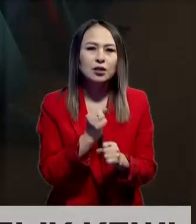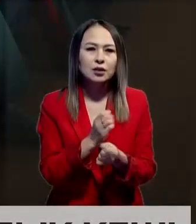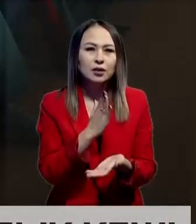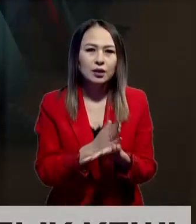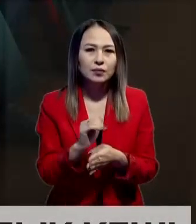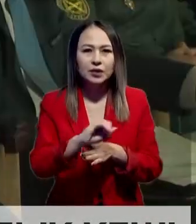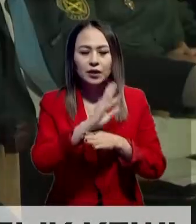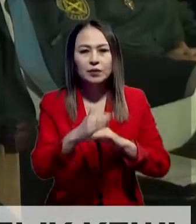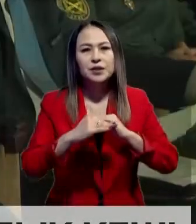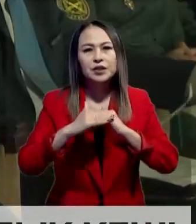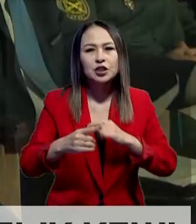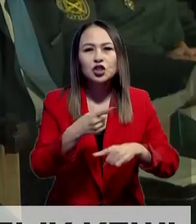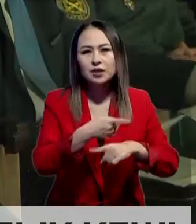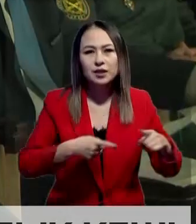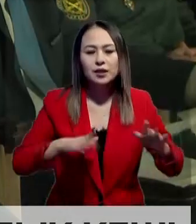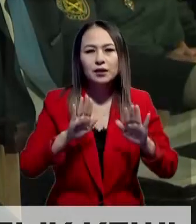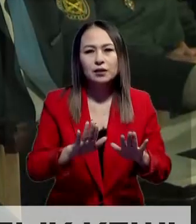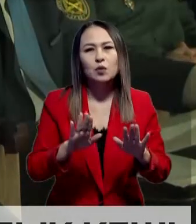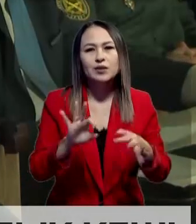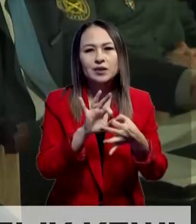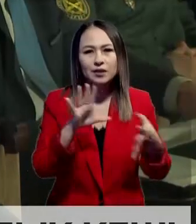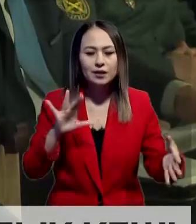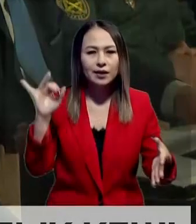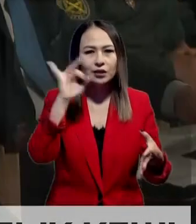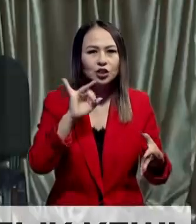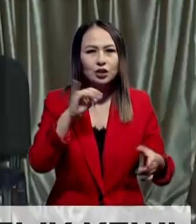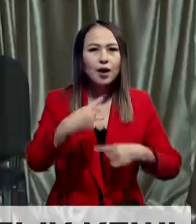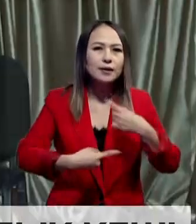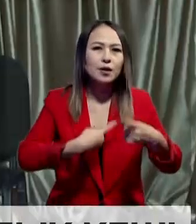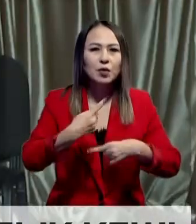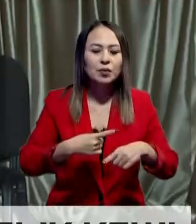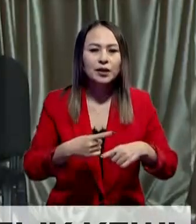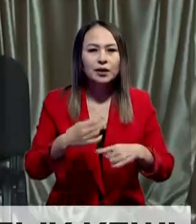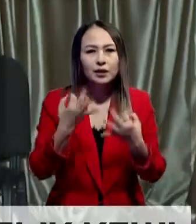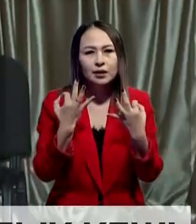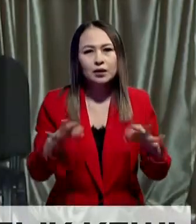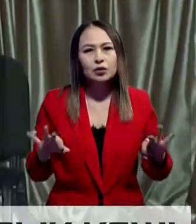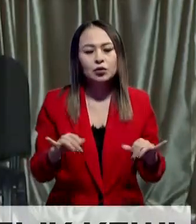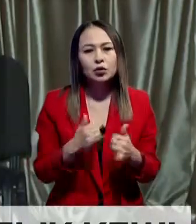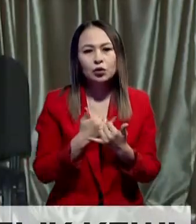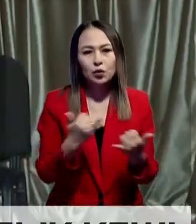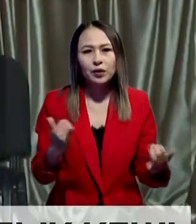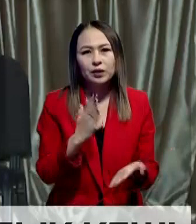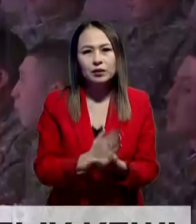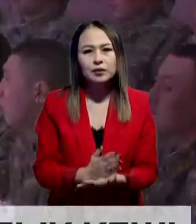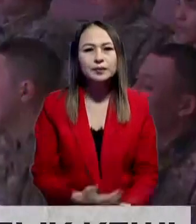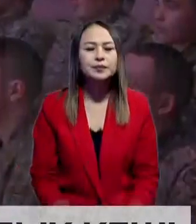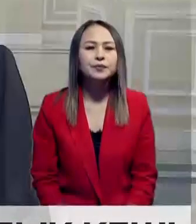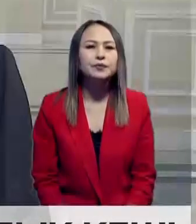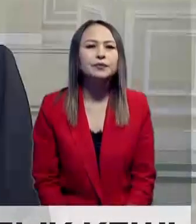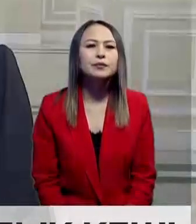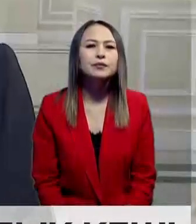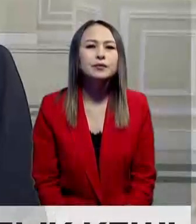публицистика жанрлары қамтылған. Еңбектің тең жартысы ел тәуелсіздігін, тарихын және ата-бабалардың ерлігін ұлықтауға арналған.